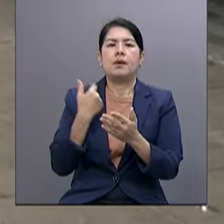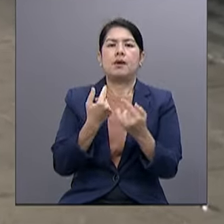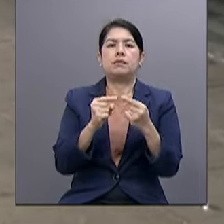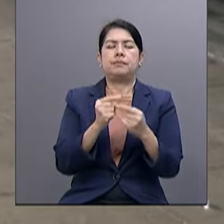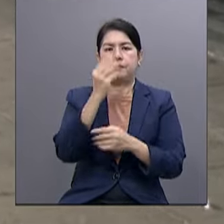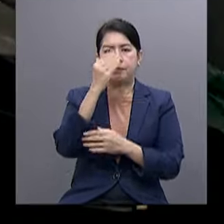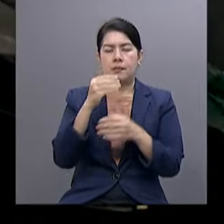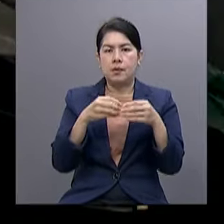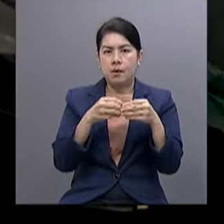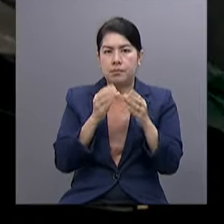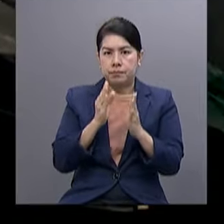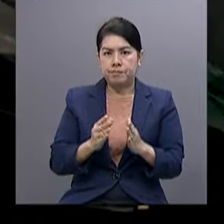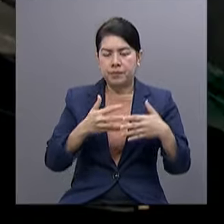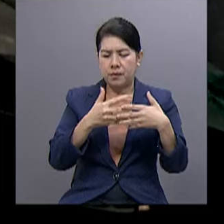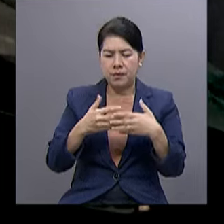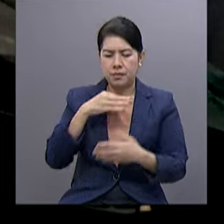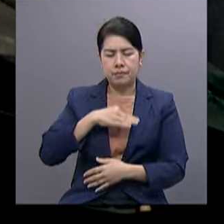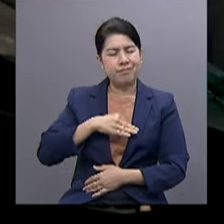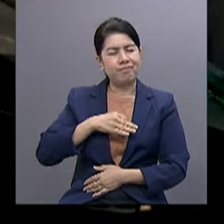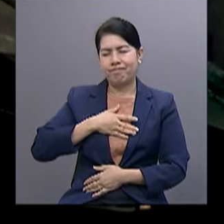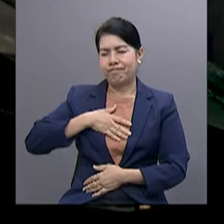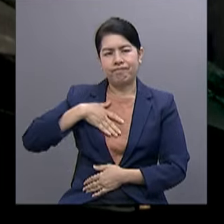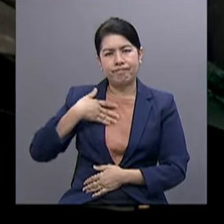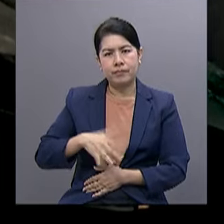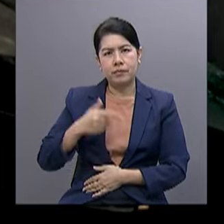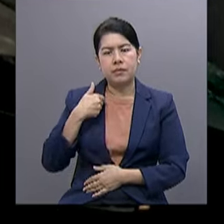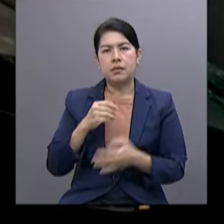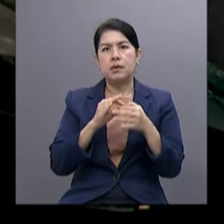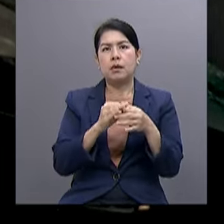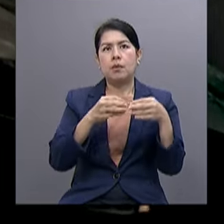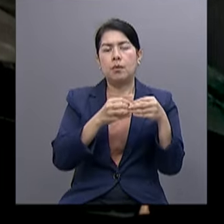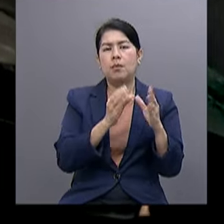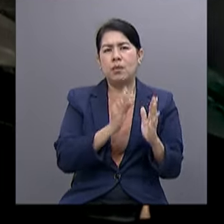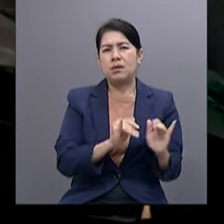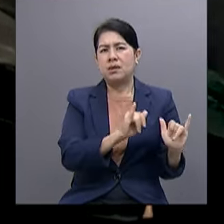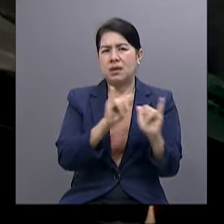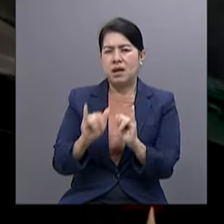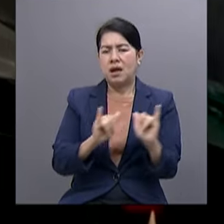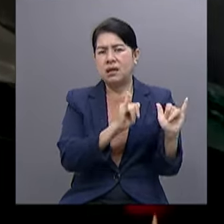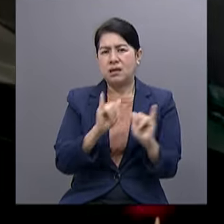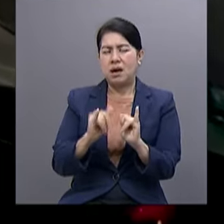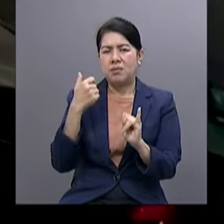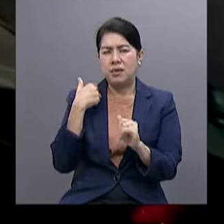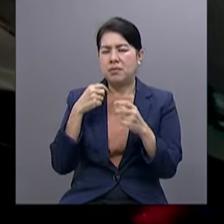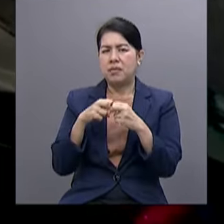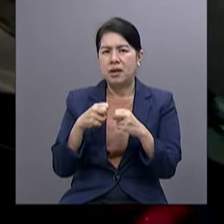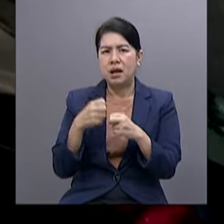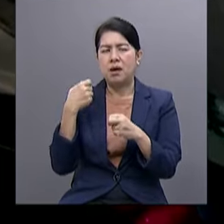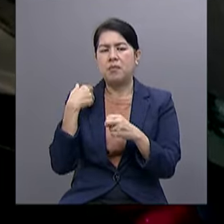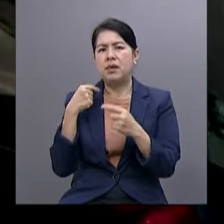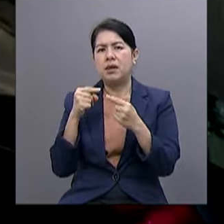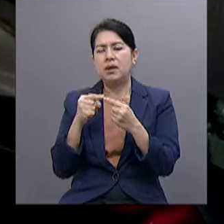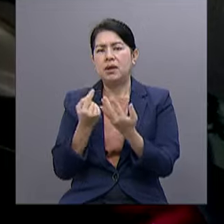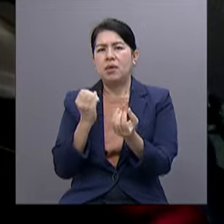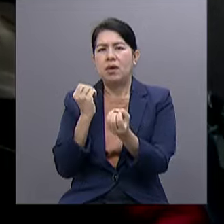มริกันส่วนหนึ่งค่ะดูจะไม่ค่อยปลื้มกับปัญหาที่ตามมากับคลื่นผู้อพยพเช่นปัญหาอาชญากรรมความรุนแรง ความแออัดของเ